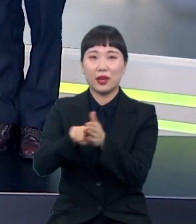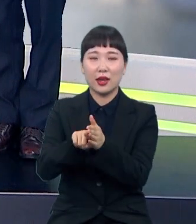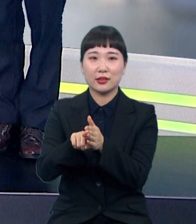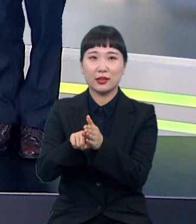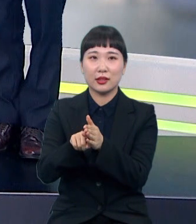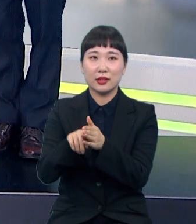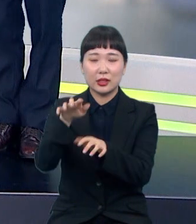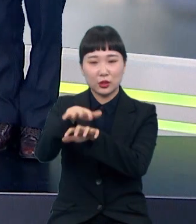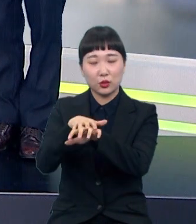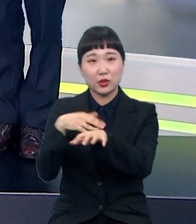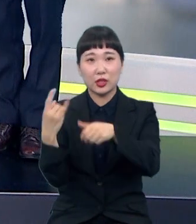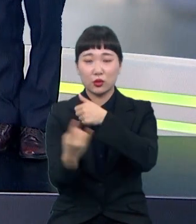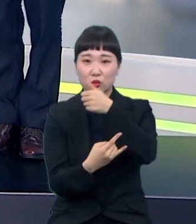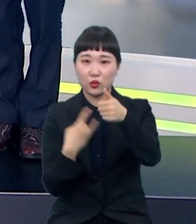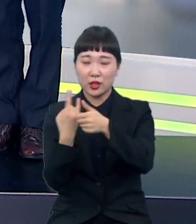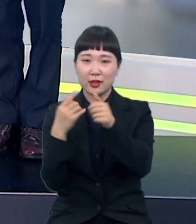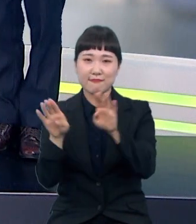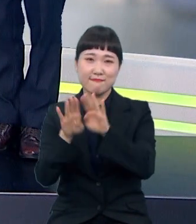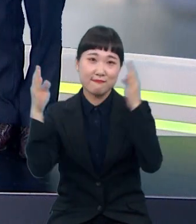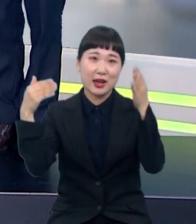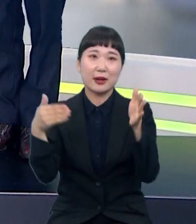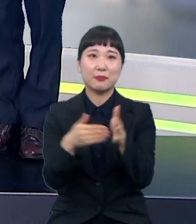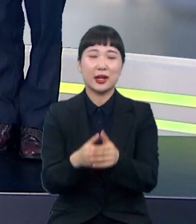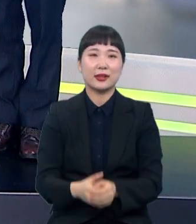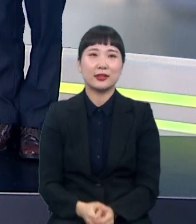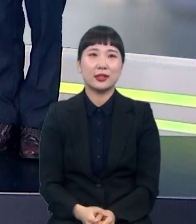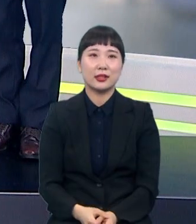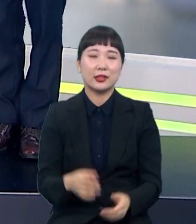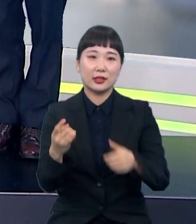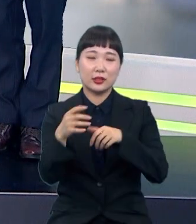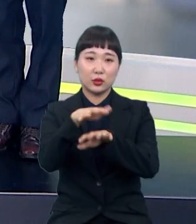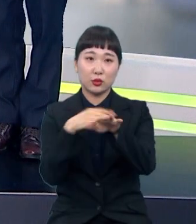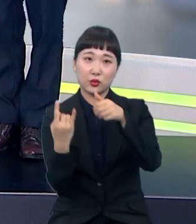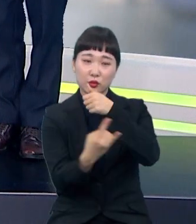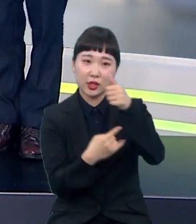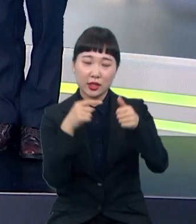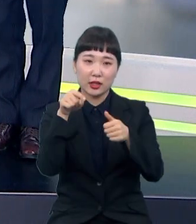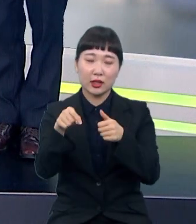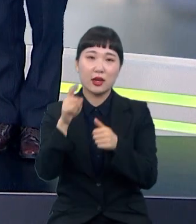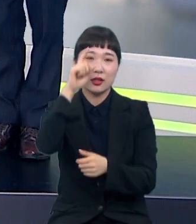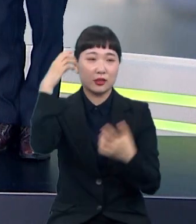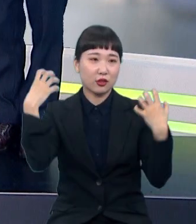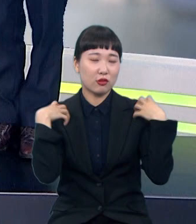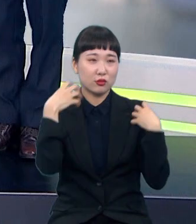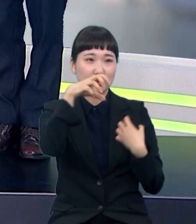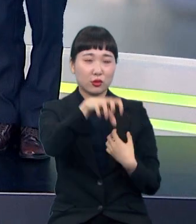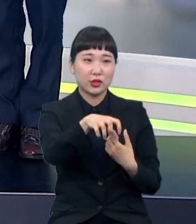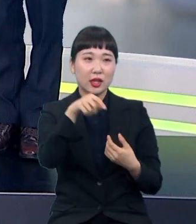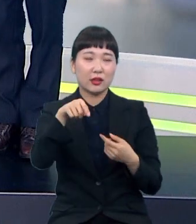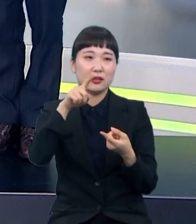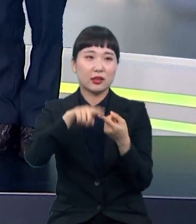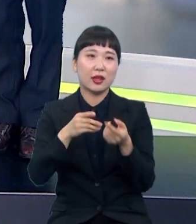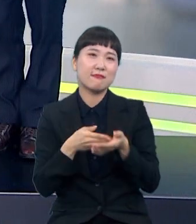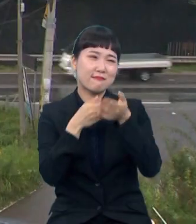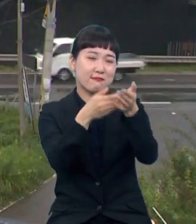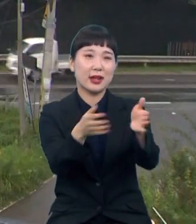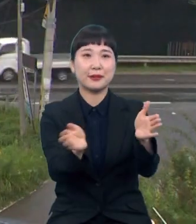띄우기 조직위원회가 출범했는데요. 조직위는 정부의 종전 선언을 촉구했습니다. 배상민 기자입니다.